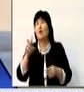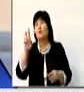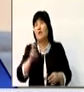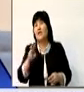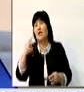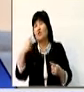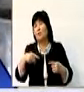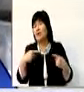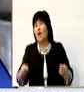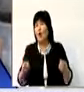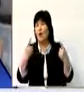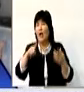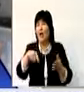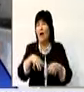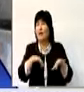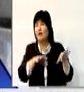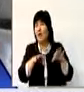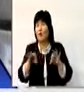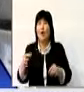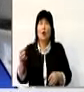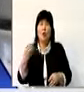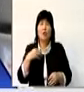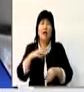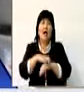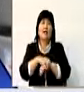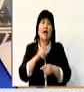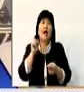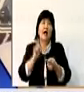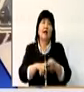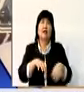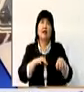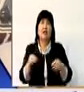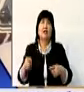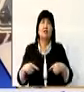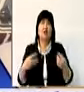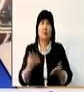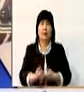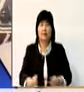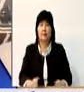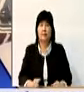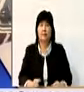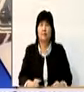20-дан астам ірі қаланың үстін басып өткен, Қызылордаға Ташкент арқылы жетіпті. Собрать информацию о ветеранах.